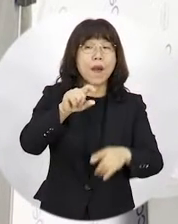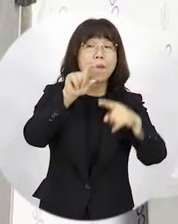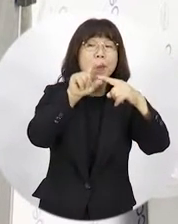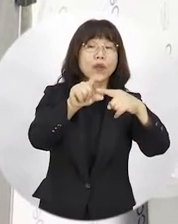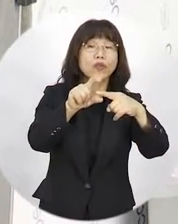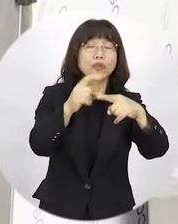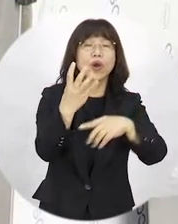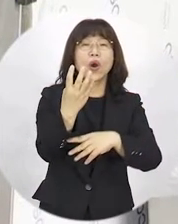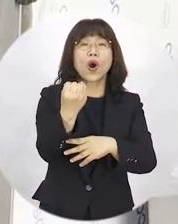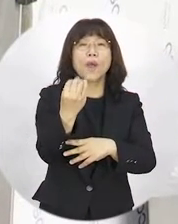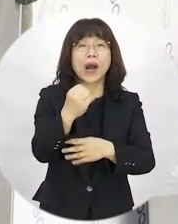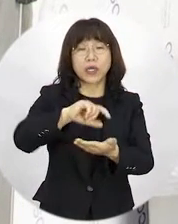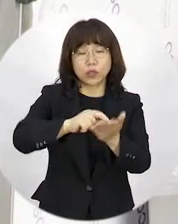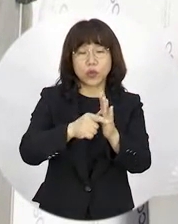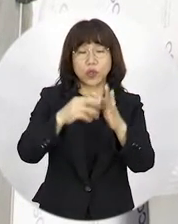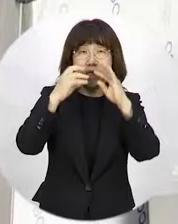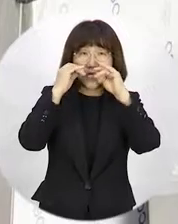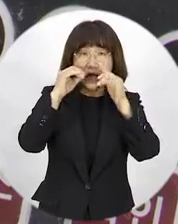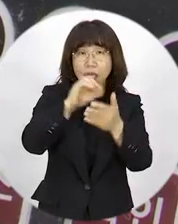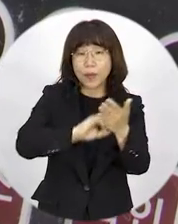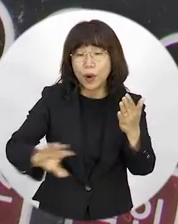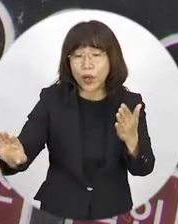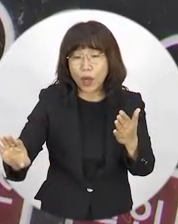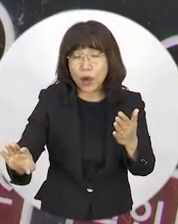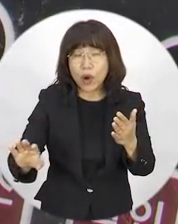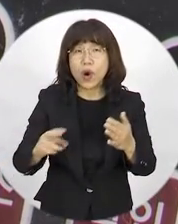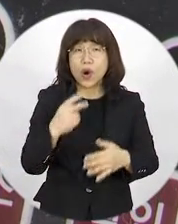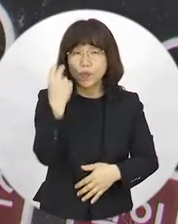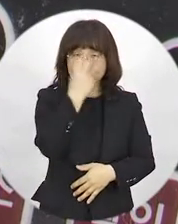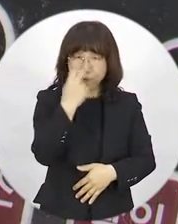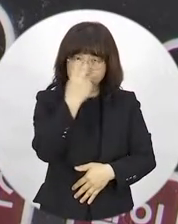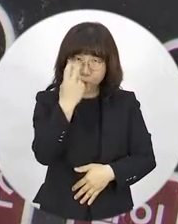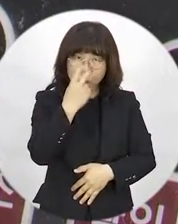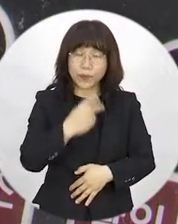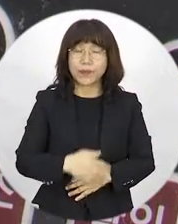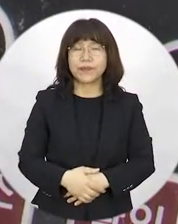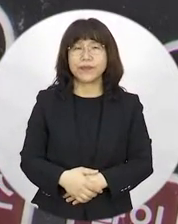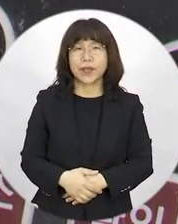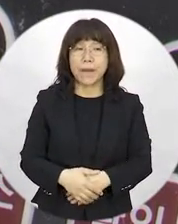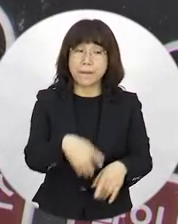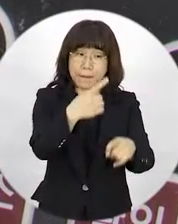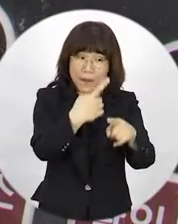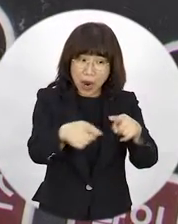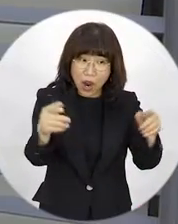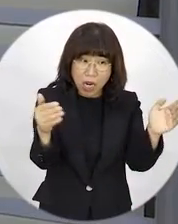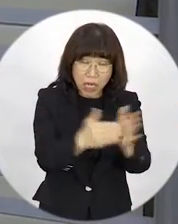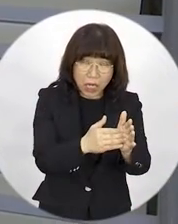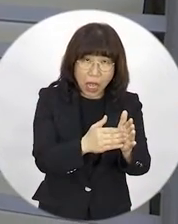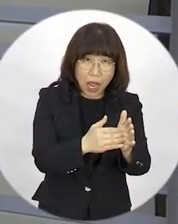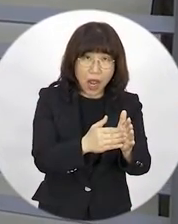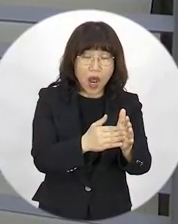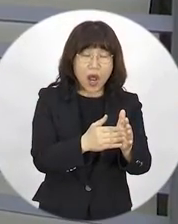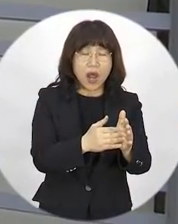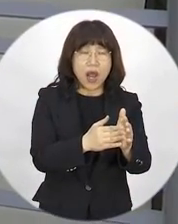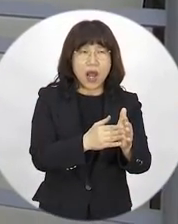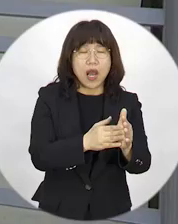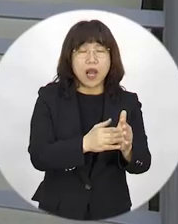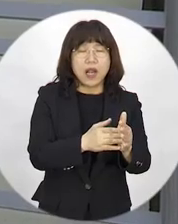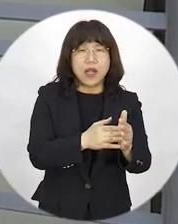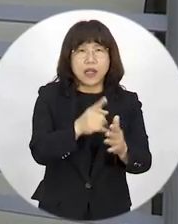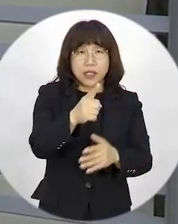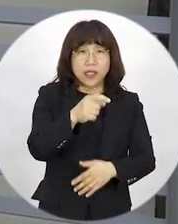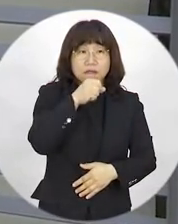세대별 발생량 전년도 동기간 대비 감량 율 등을 종합적으로 평가합니다 평가 5 입상한